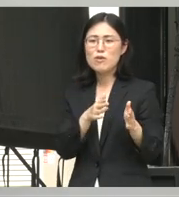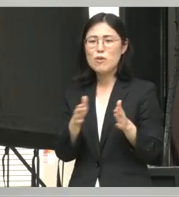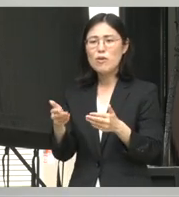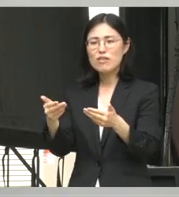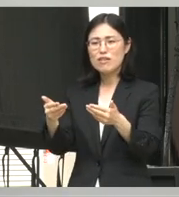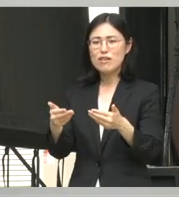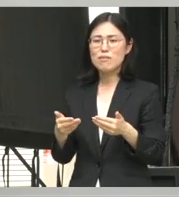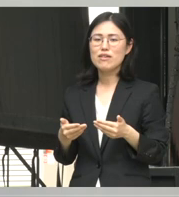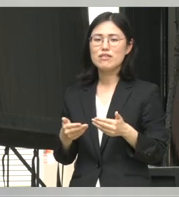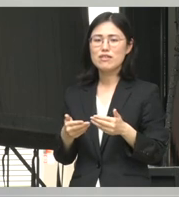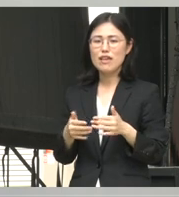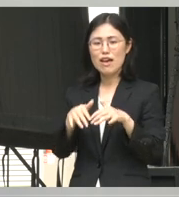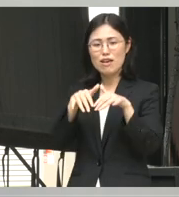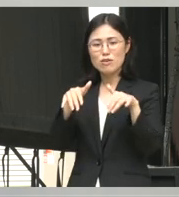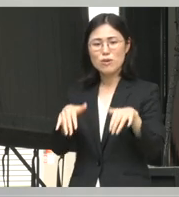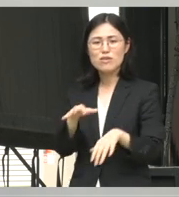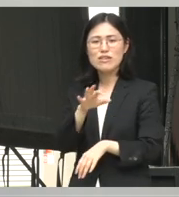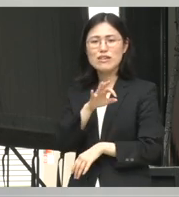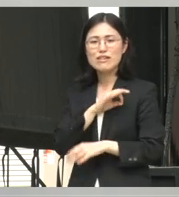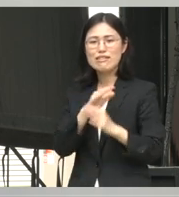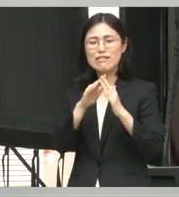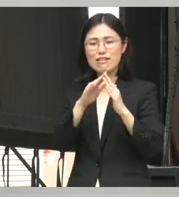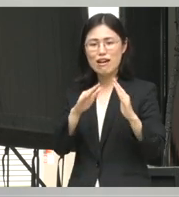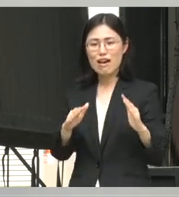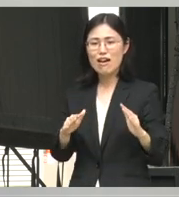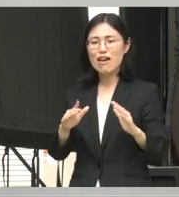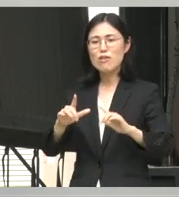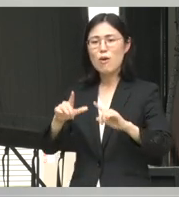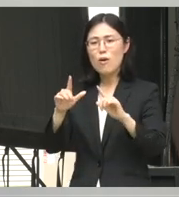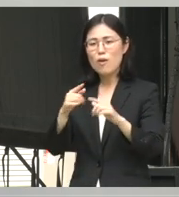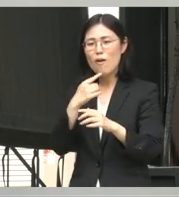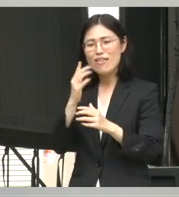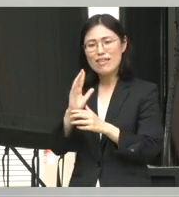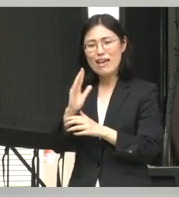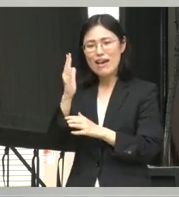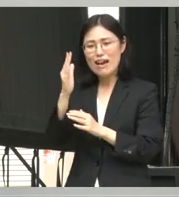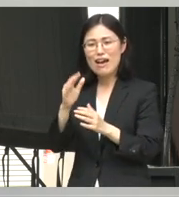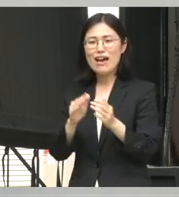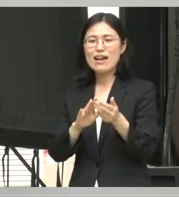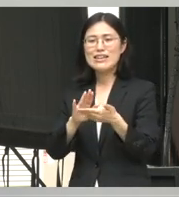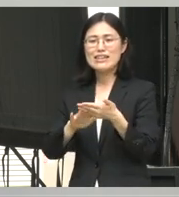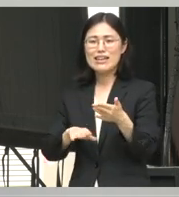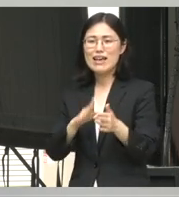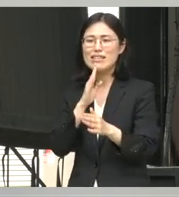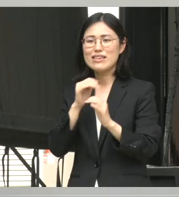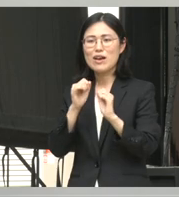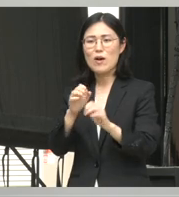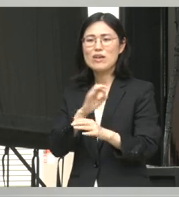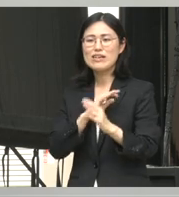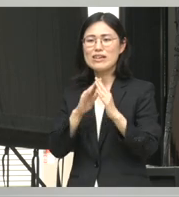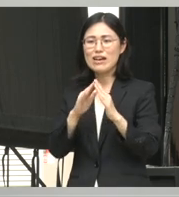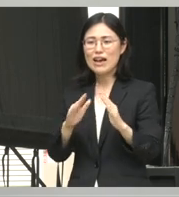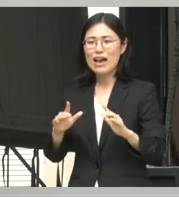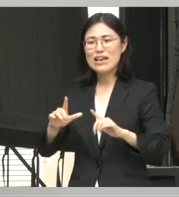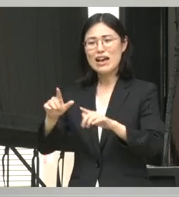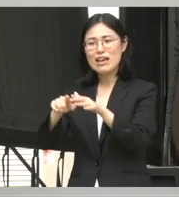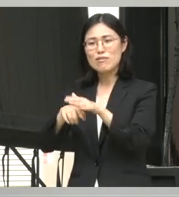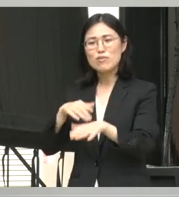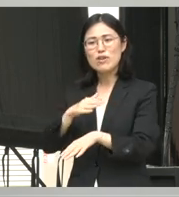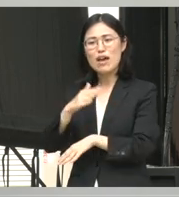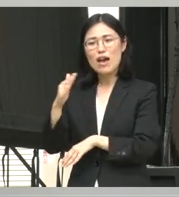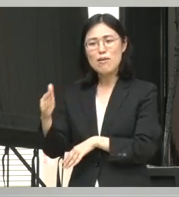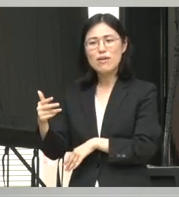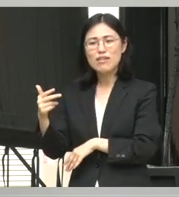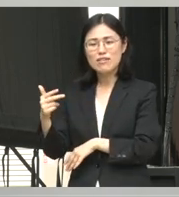ました組織委員会、東京都聖火リレー実行委員会、東村山市、並び